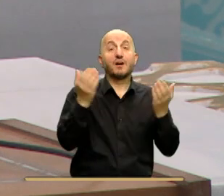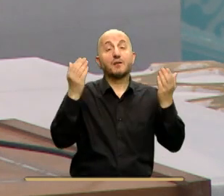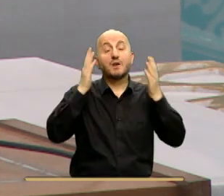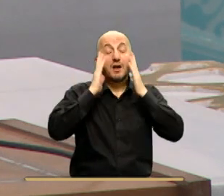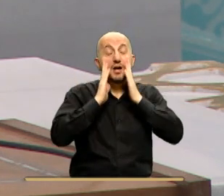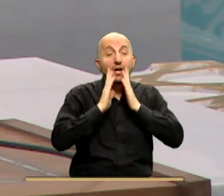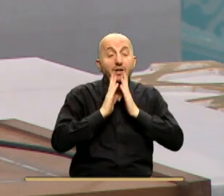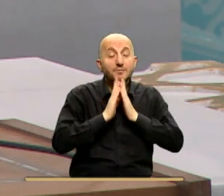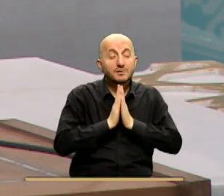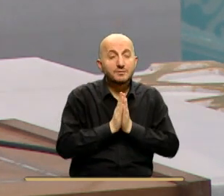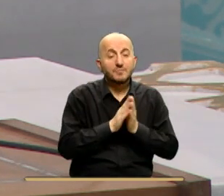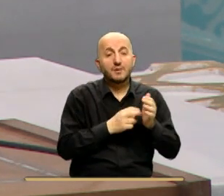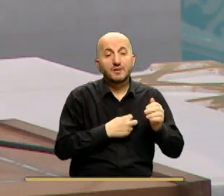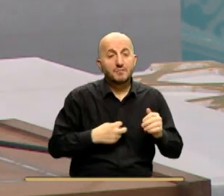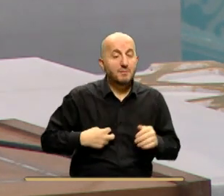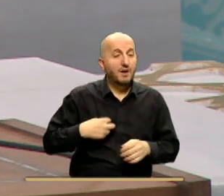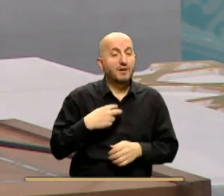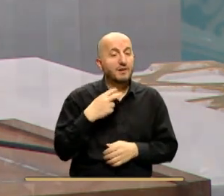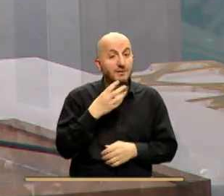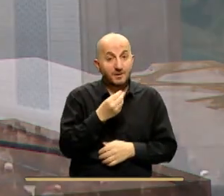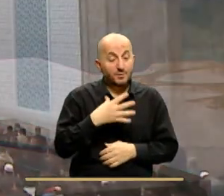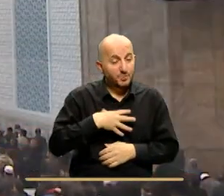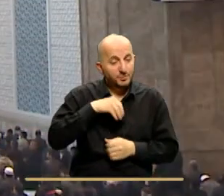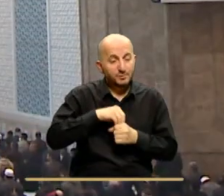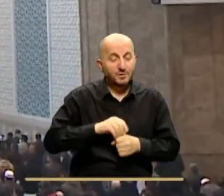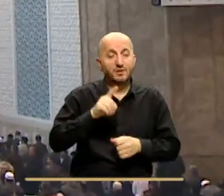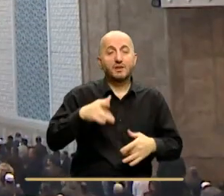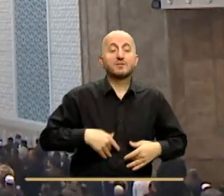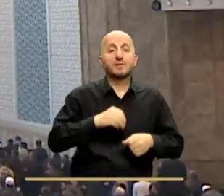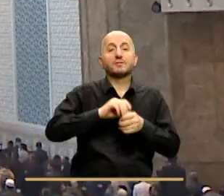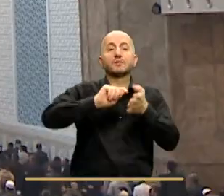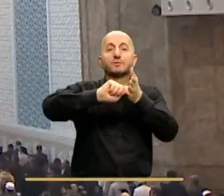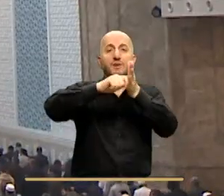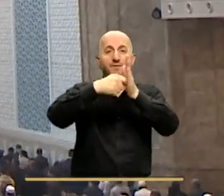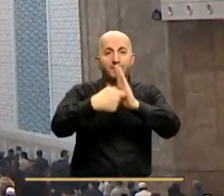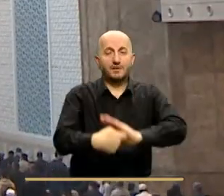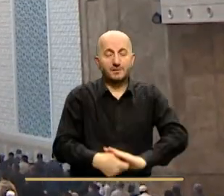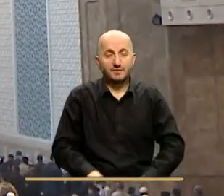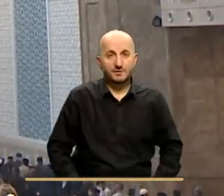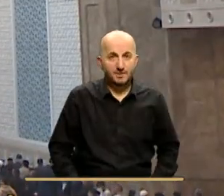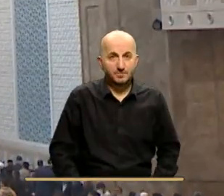Amin. Bi hurmeti Seyyidil Murselin. Velhamdülillahi Rabbil Alemin. El Fatiha.